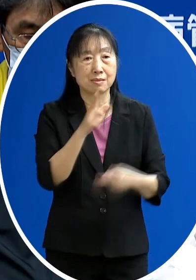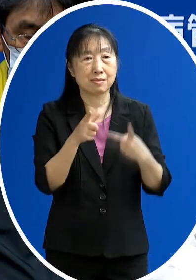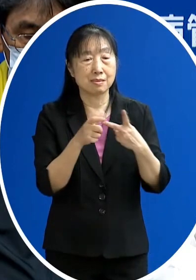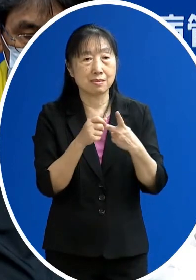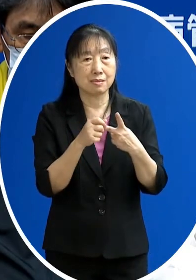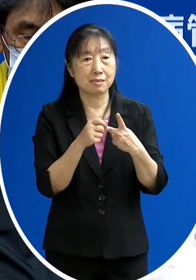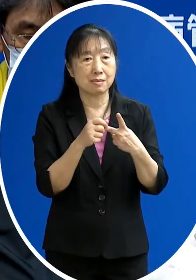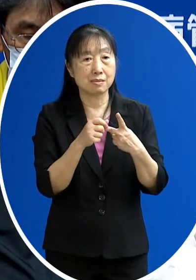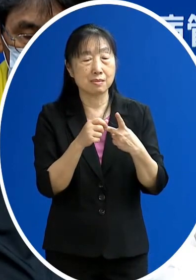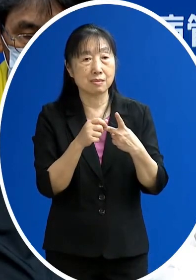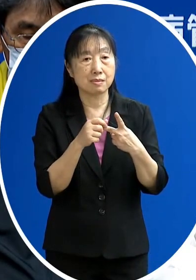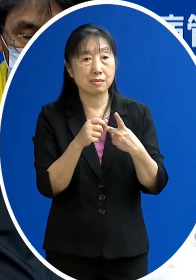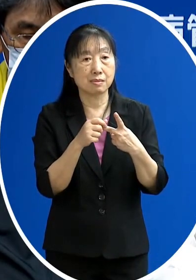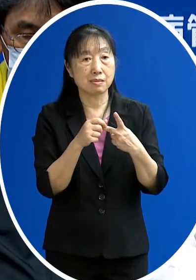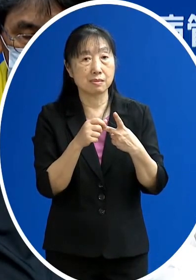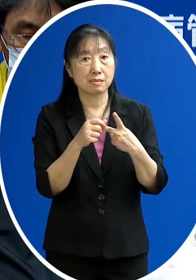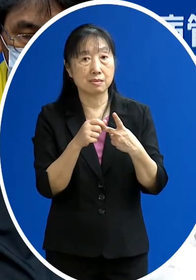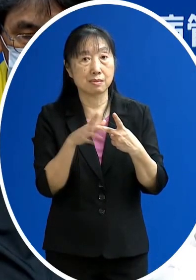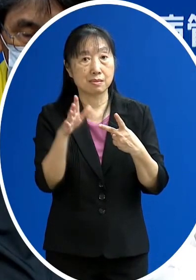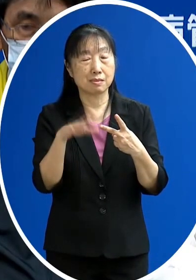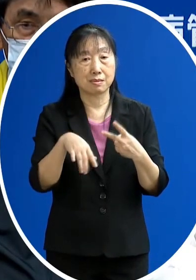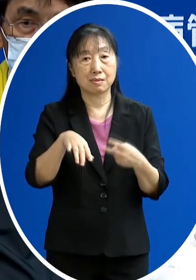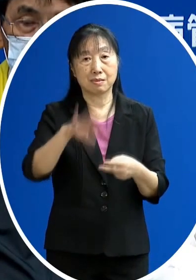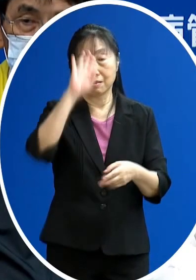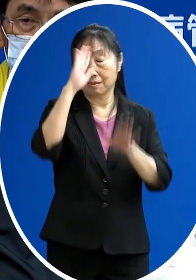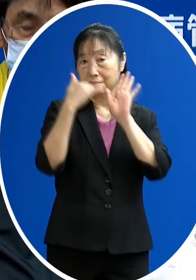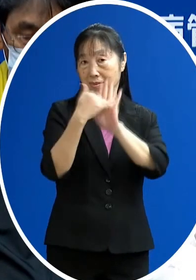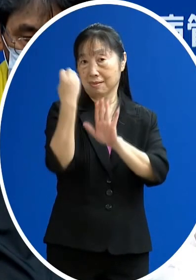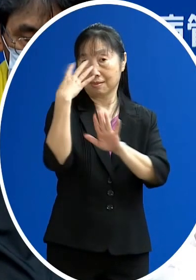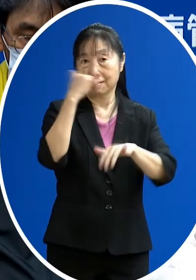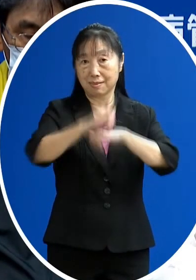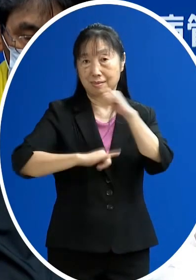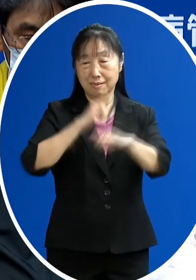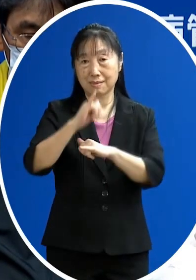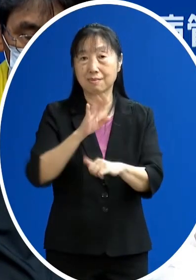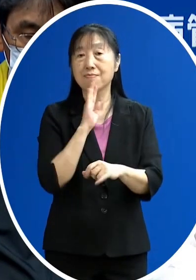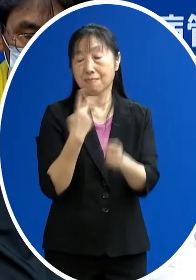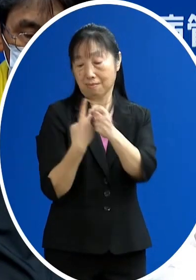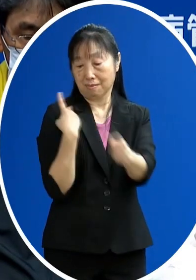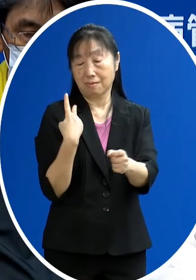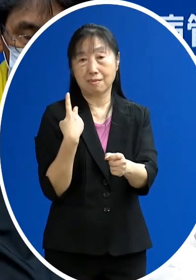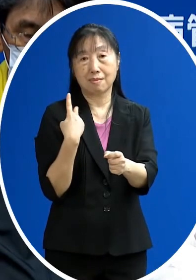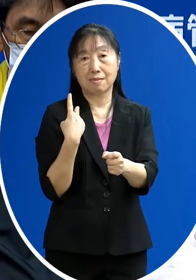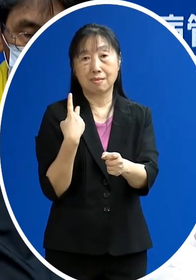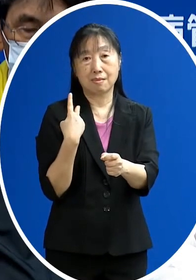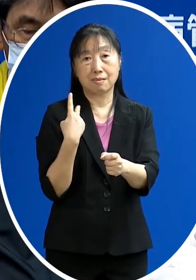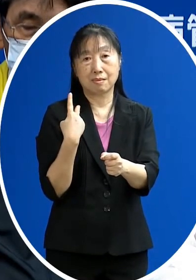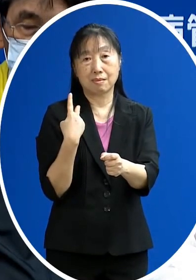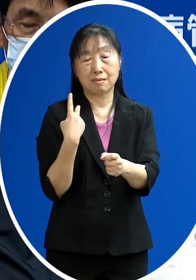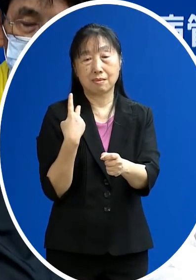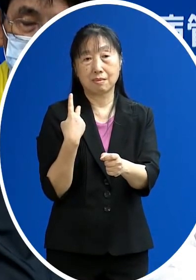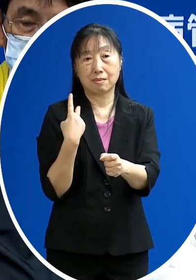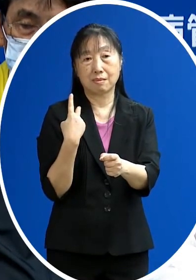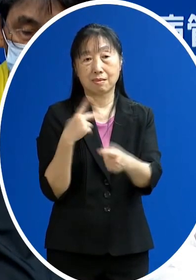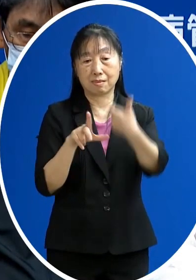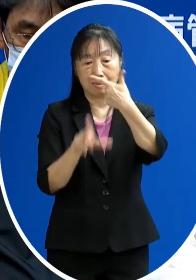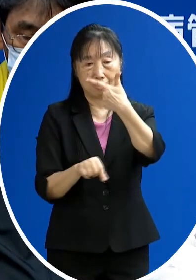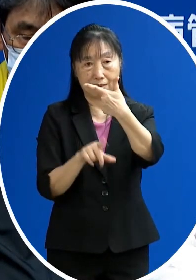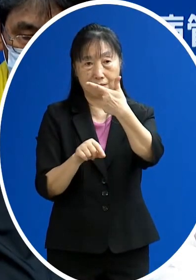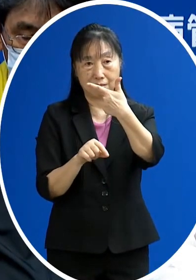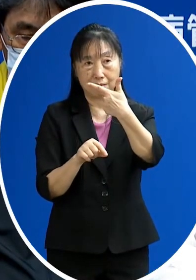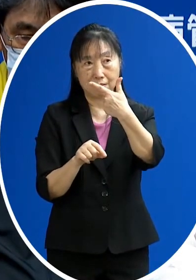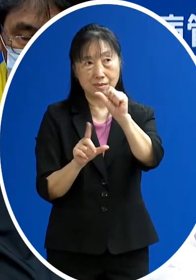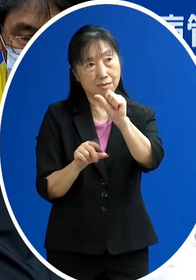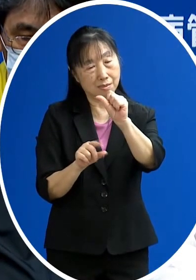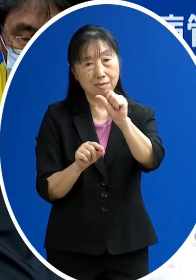题，我有看到你们的问题，我那时候觉得防疫新生活开始是前年的，是前年的六月，从五